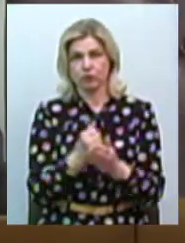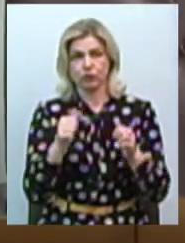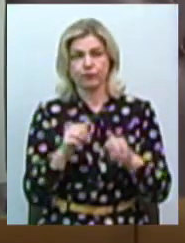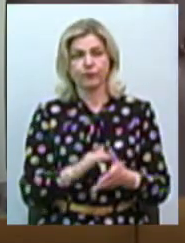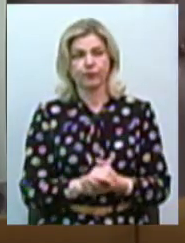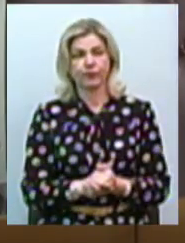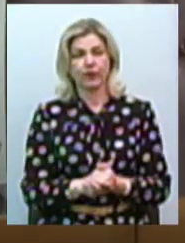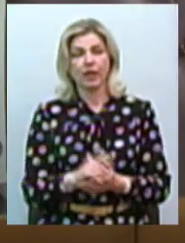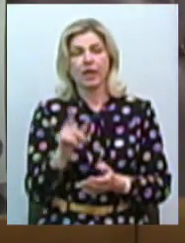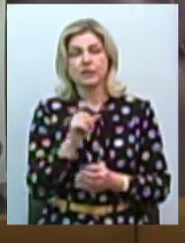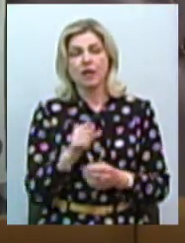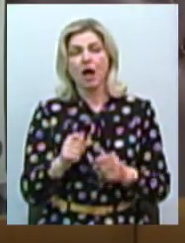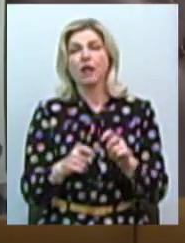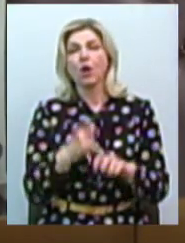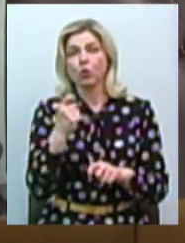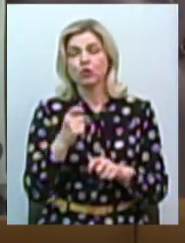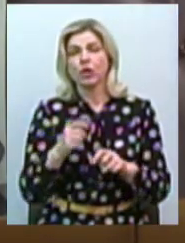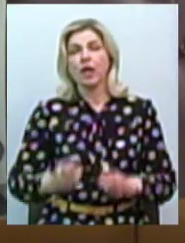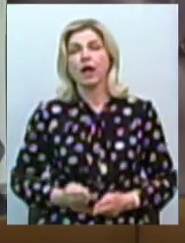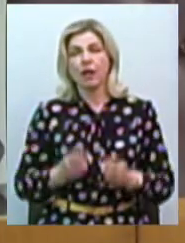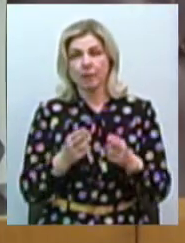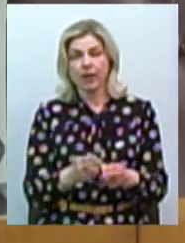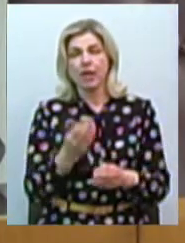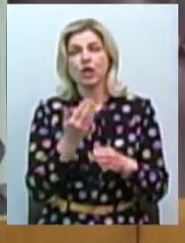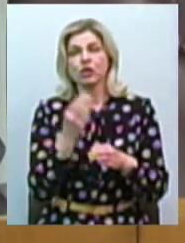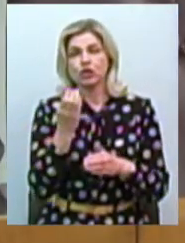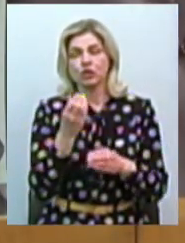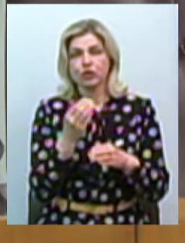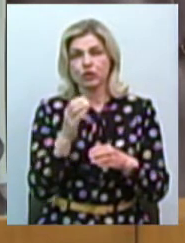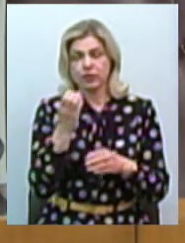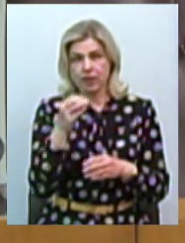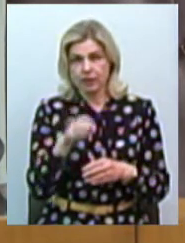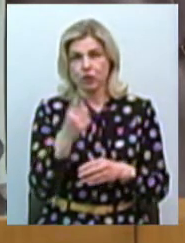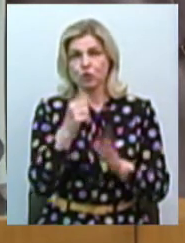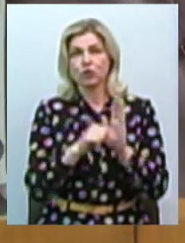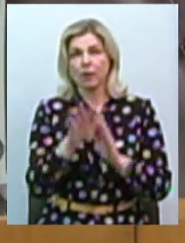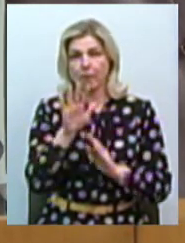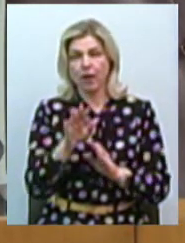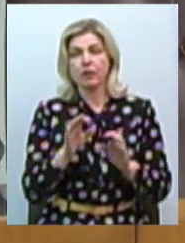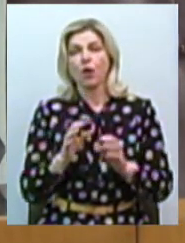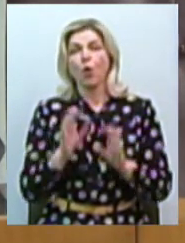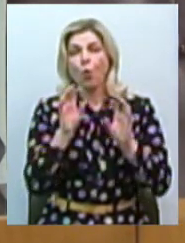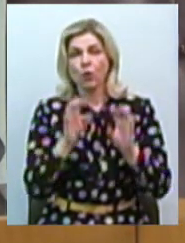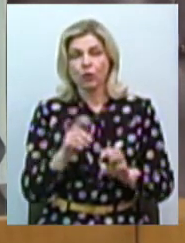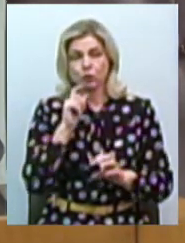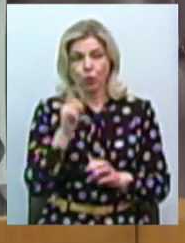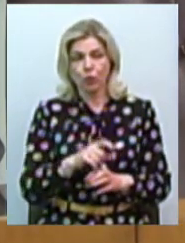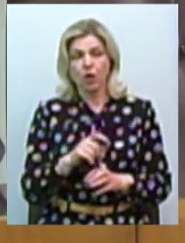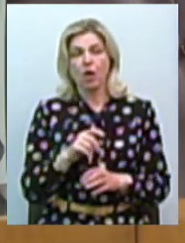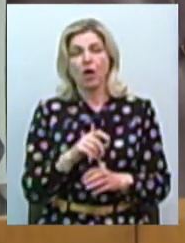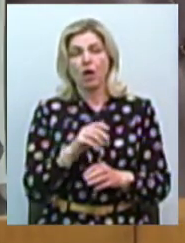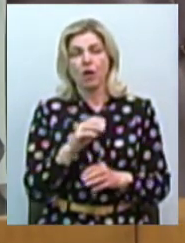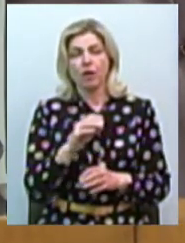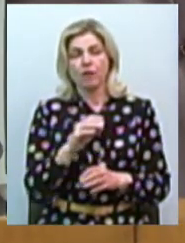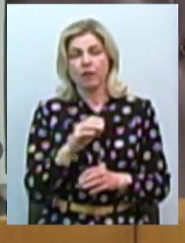ознаками кримінального правопорушення передбачено частину 2 статті 365 Кримінального кодексу України про обрання запобіжного заходу вигляді тримання під вартою відносно